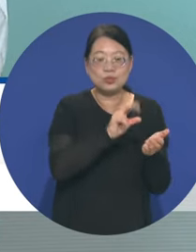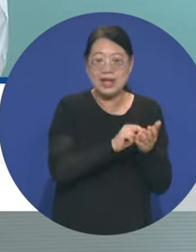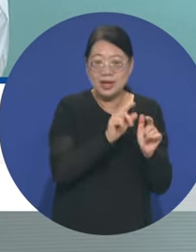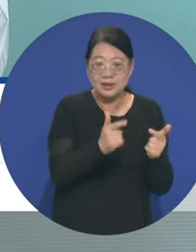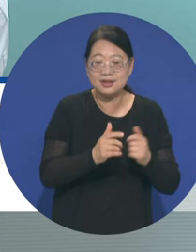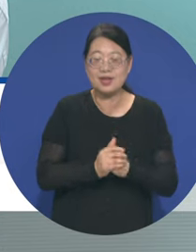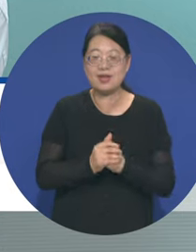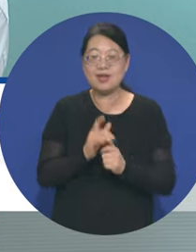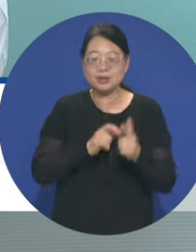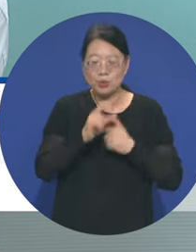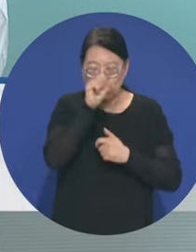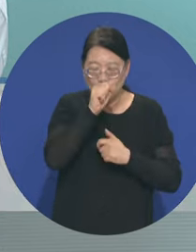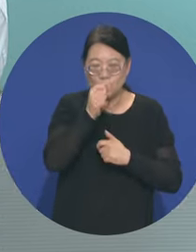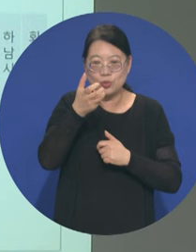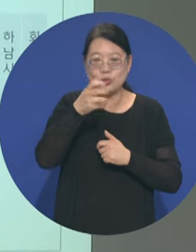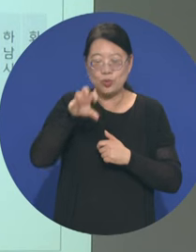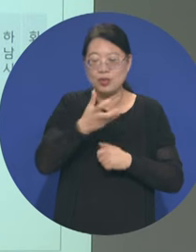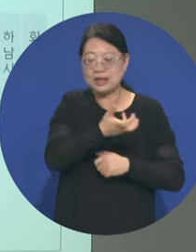곳으로